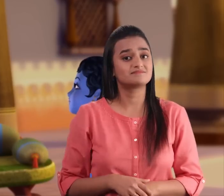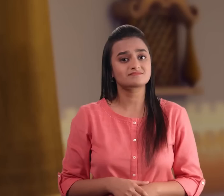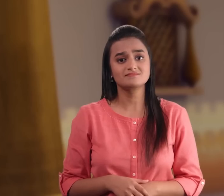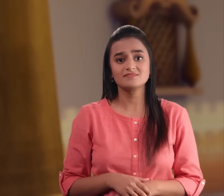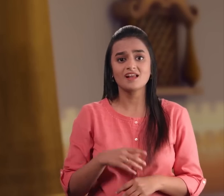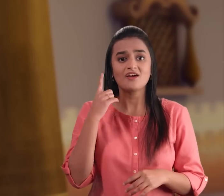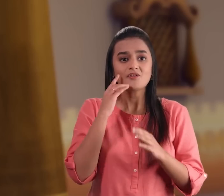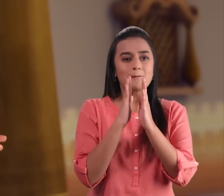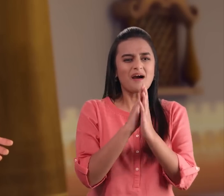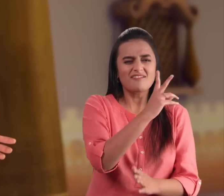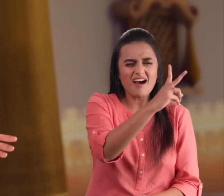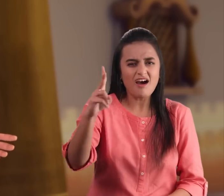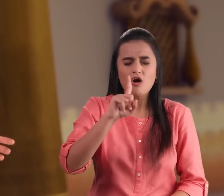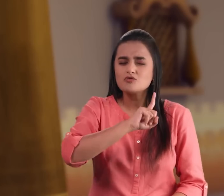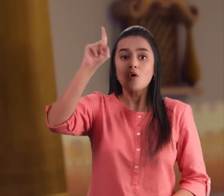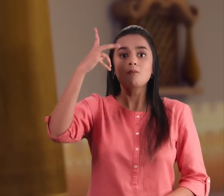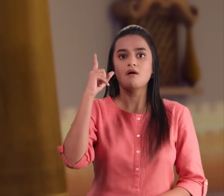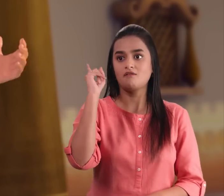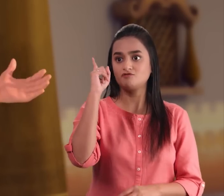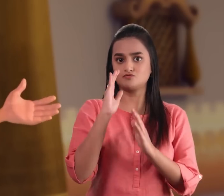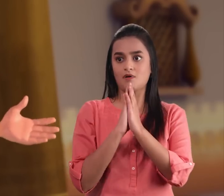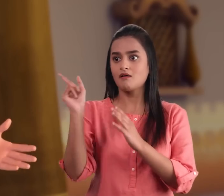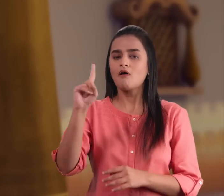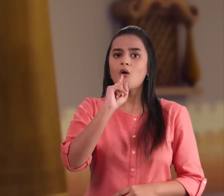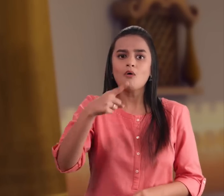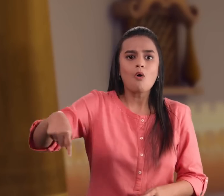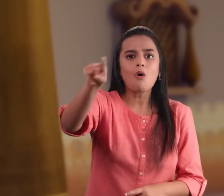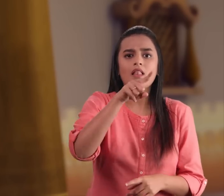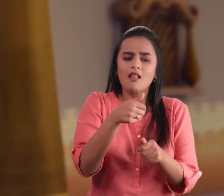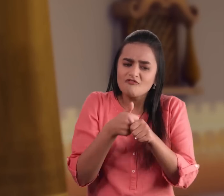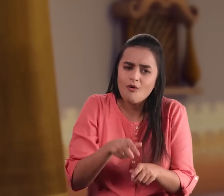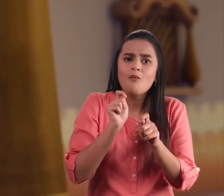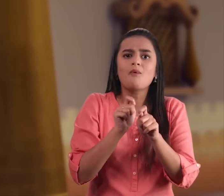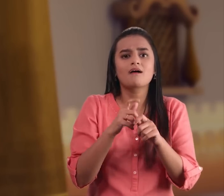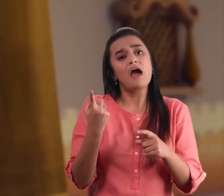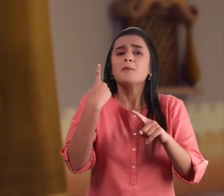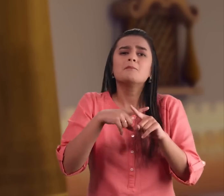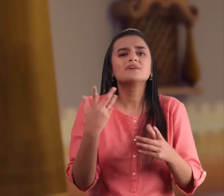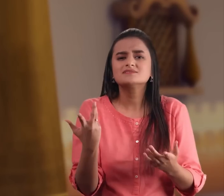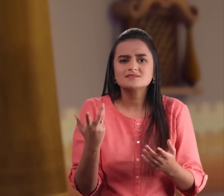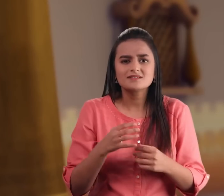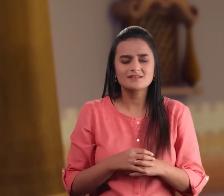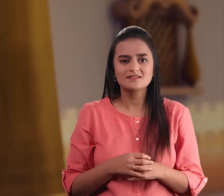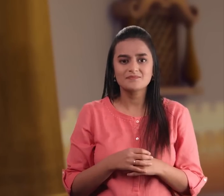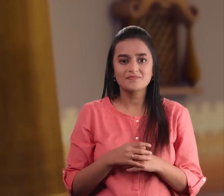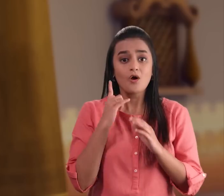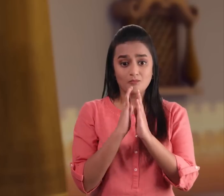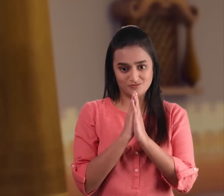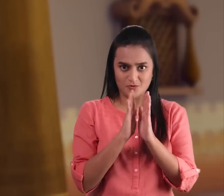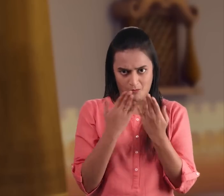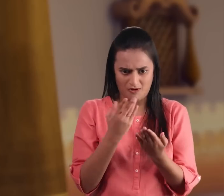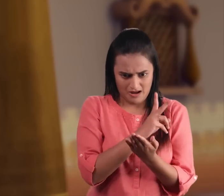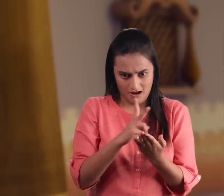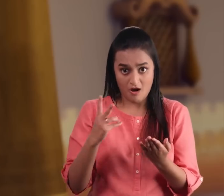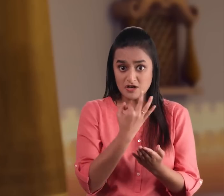रहा है। सभी देवता भगवान विष्णु के आदेशानुसार काम करते हैं, और वैसे भी वेदों में